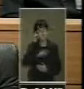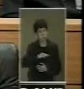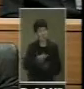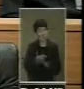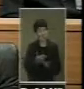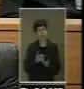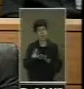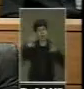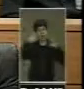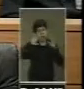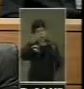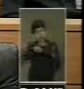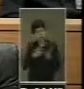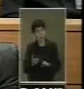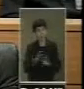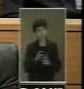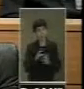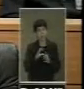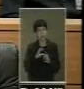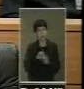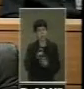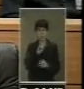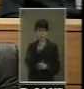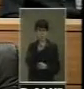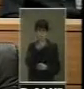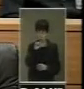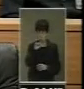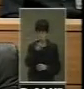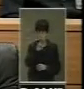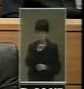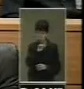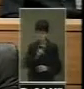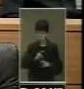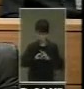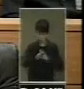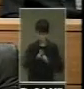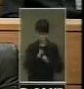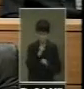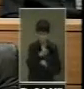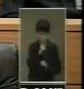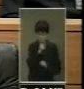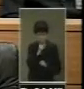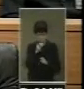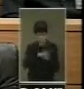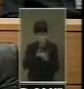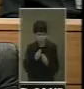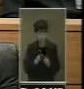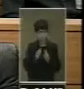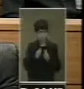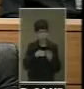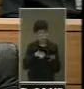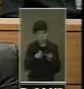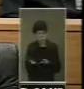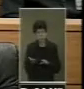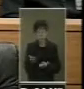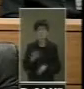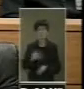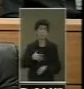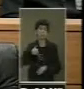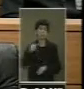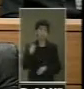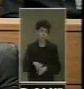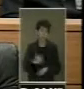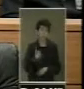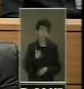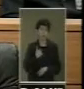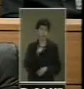ดไหนครับคนเป็นผู้แทนราษฎรที่หาเสียงเลือกตั้งโดยตรงมันเจ็บมากครับแต่ผมบอกนะครับวันนี้คนที่